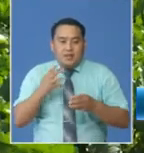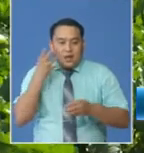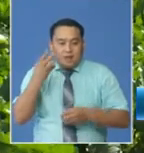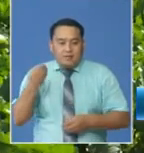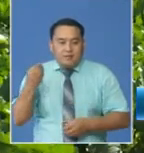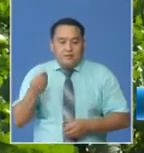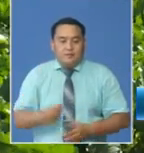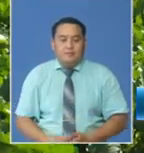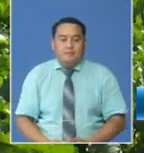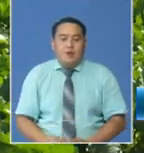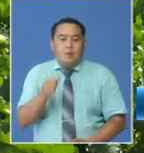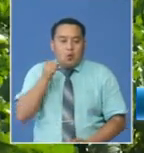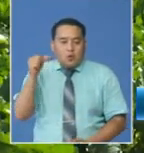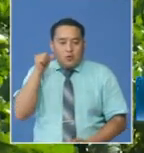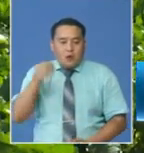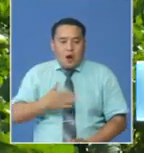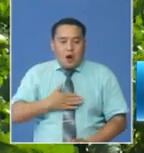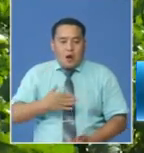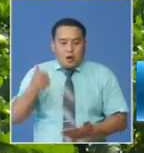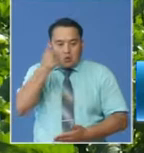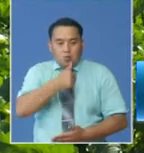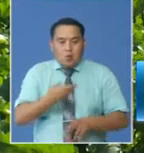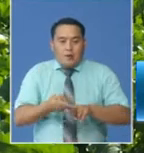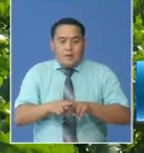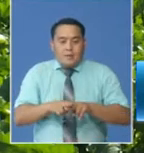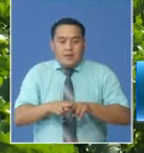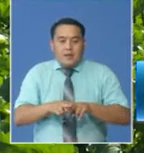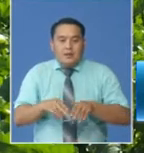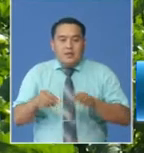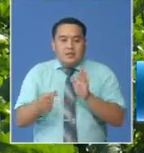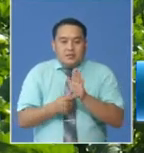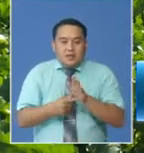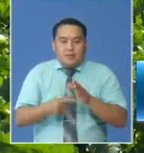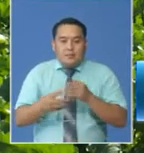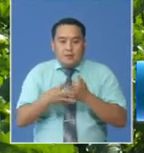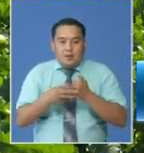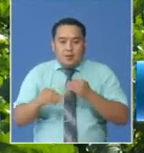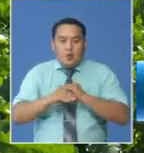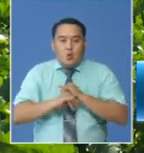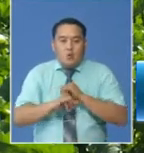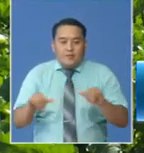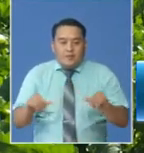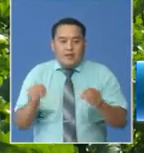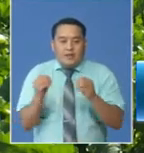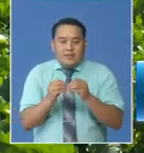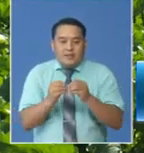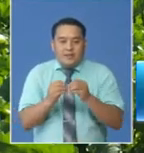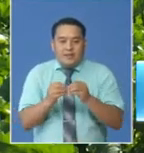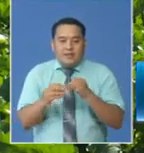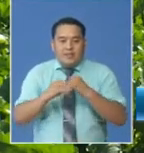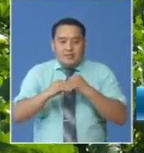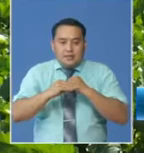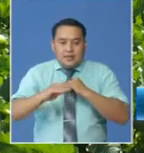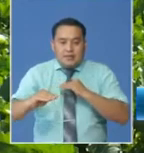прошлом году наша ветеранская организация 7 гектаров посеяла. В этом году их увеличила на 10 гектаров.